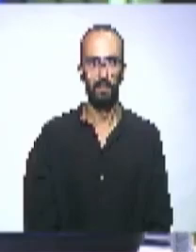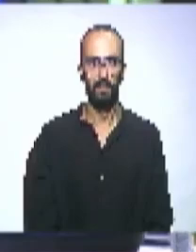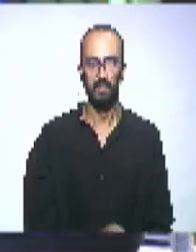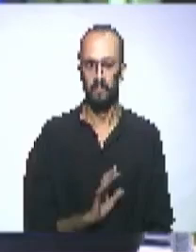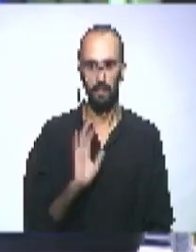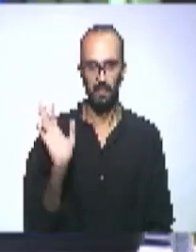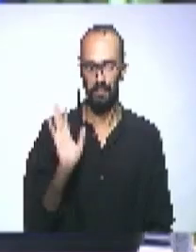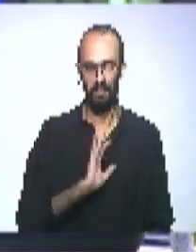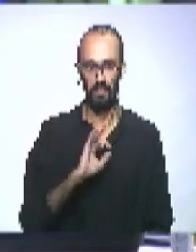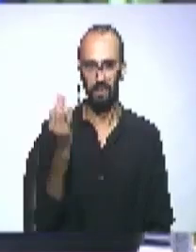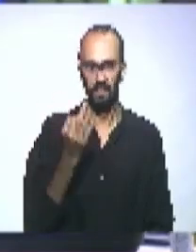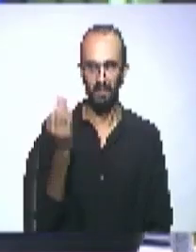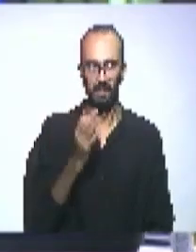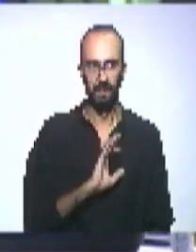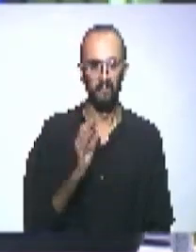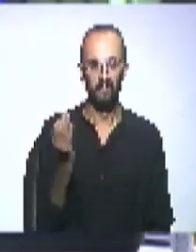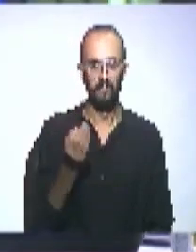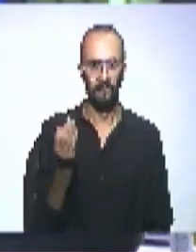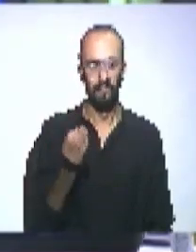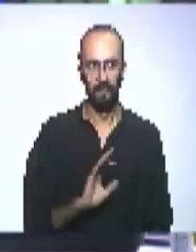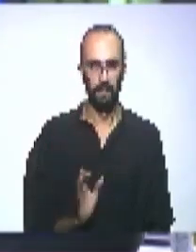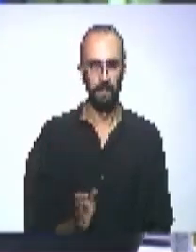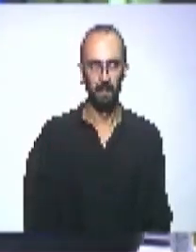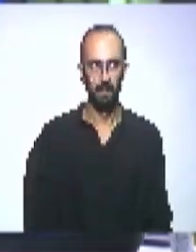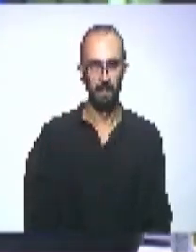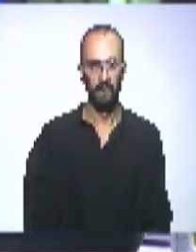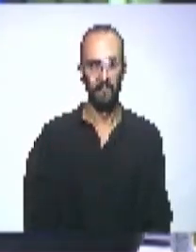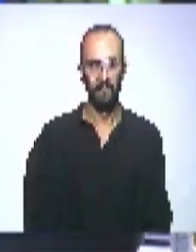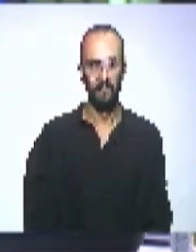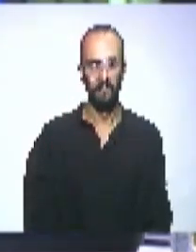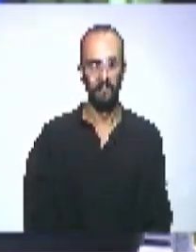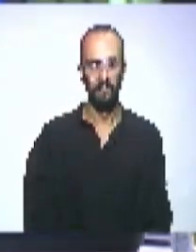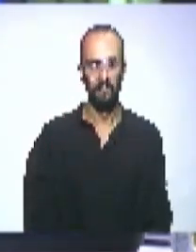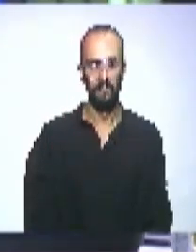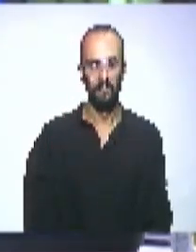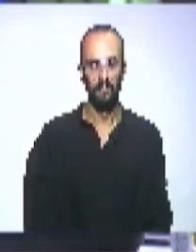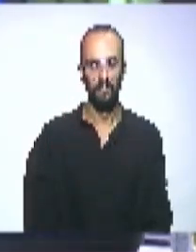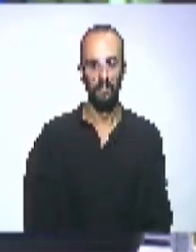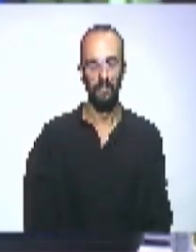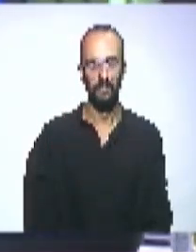عالمي. تسلمي. عالمي. تسلمي.